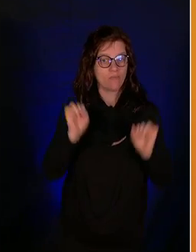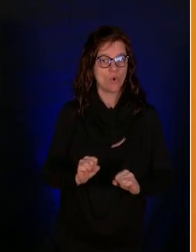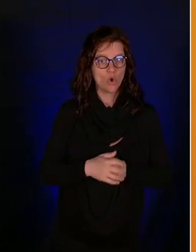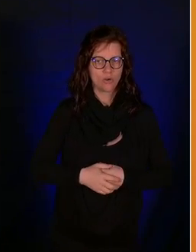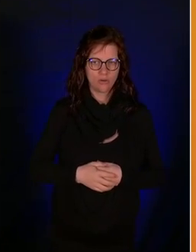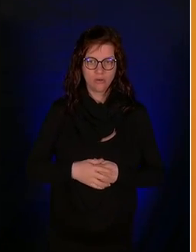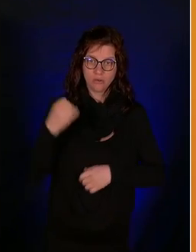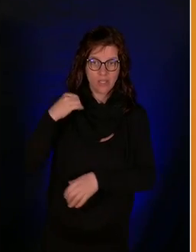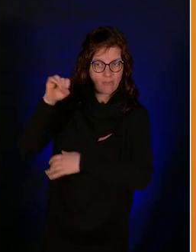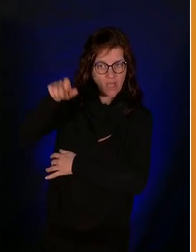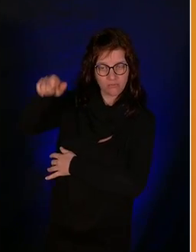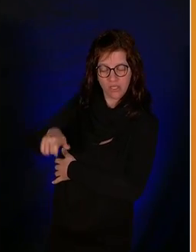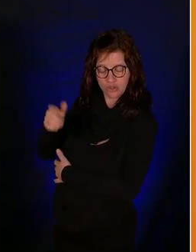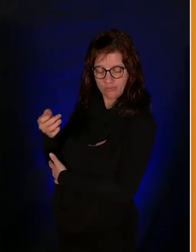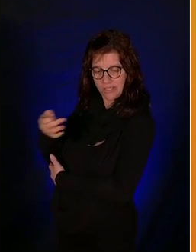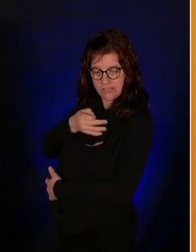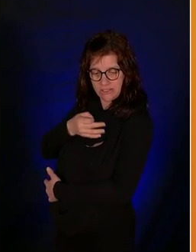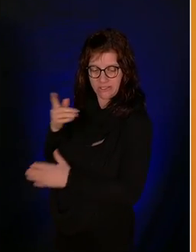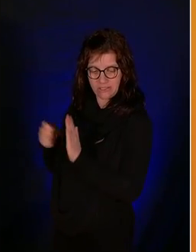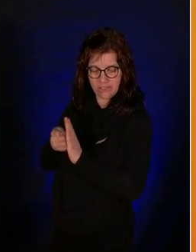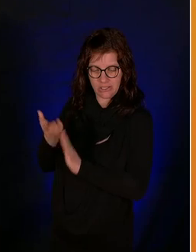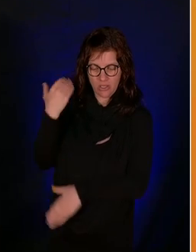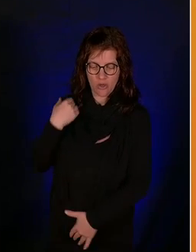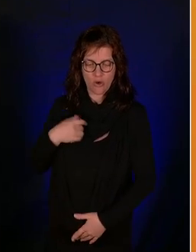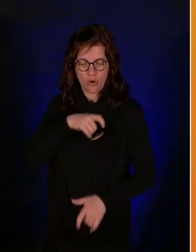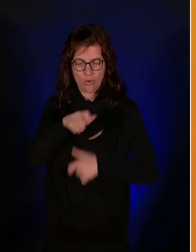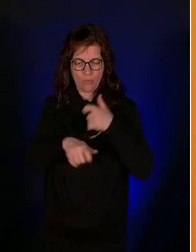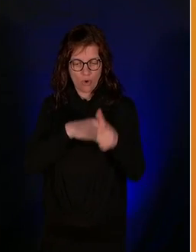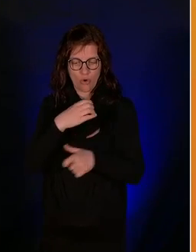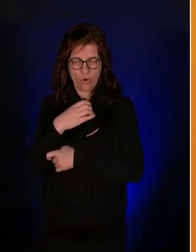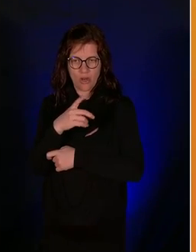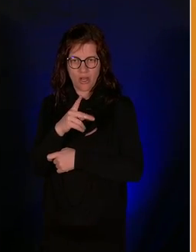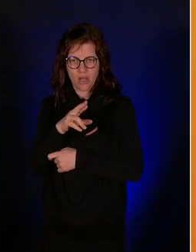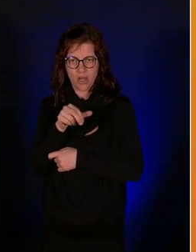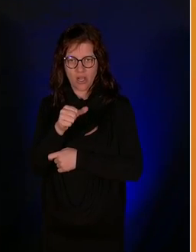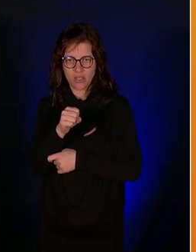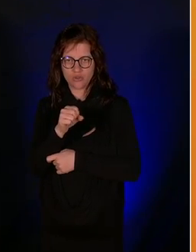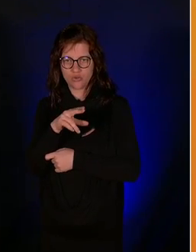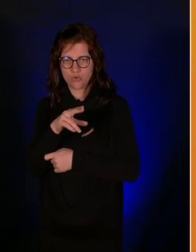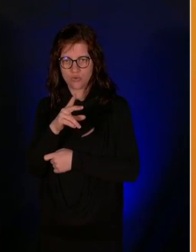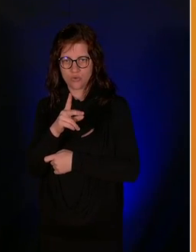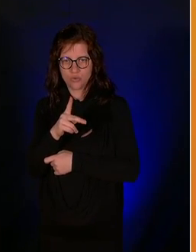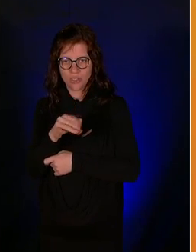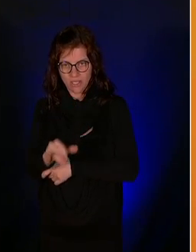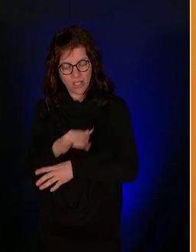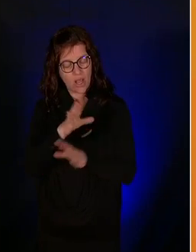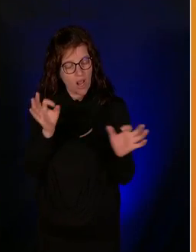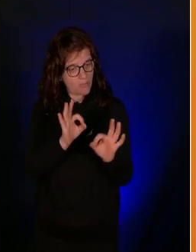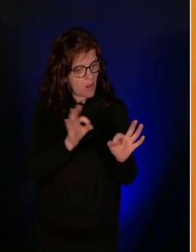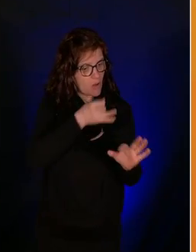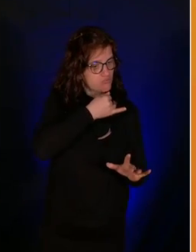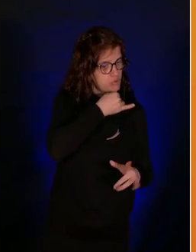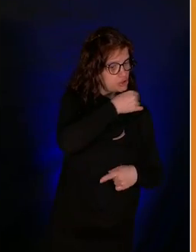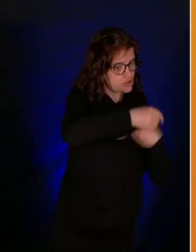camarade m'a rappelé un jour ces mots de Krasucki, ancien secrétaire général de la CGT, « Il n'y a pas de petites ni de grosses fédérations, il y